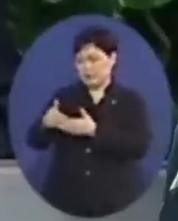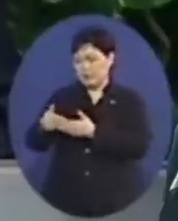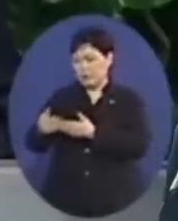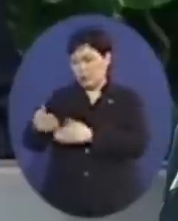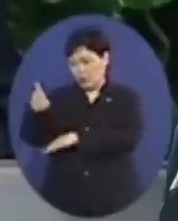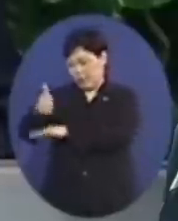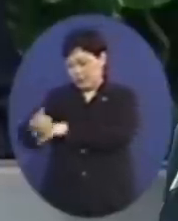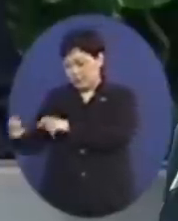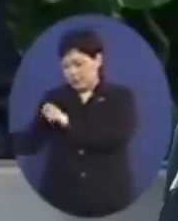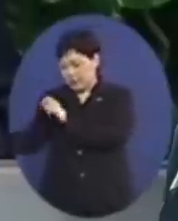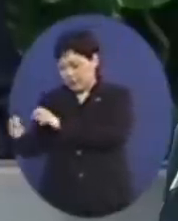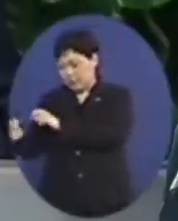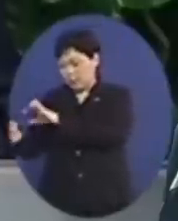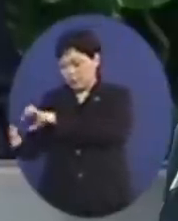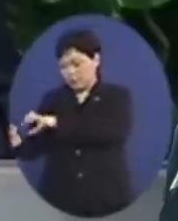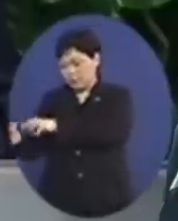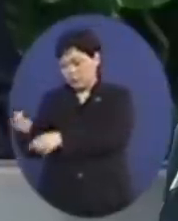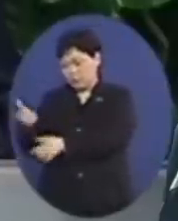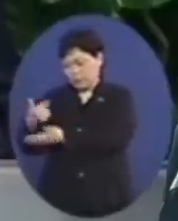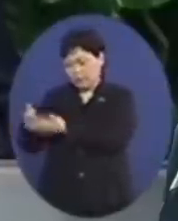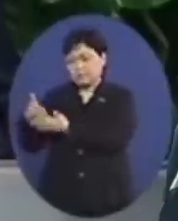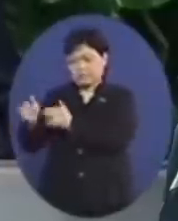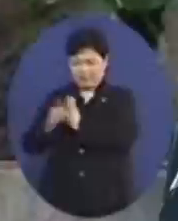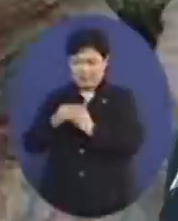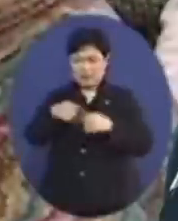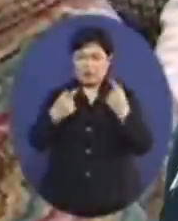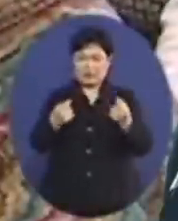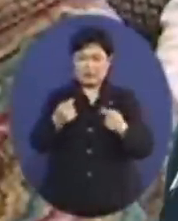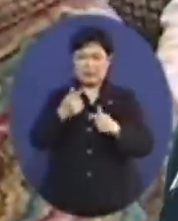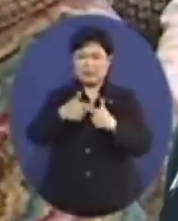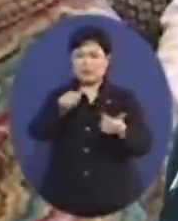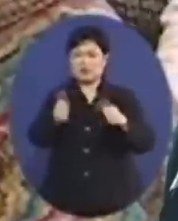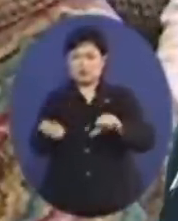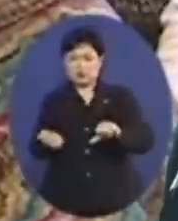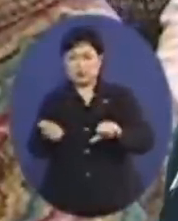것입니다. 한번 따라 말씀하시죠. 예수 죽음, 내 죽음.